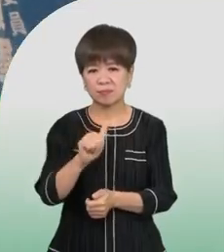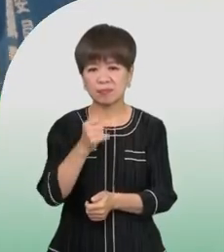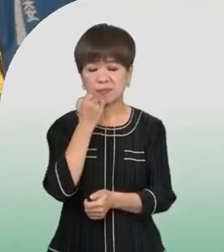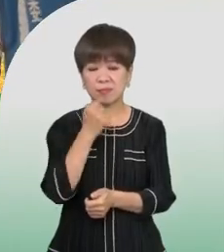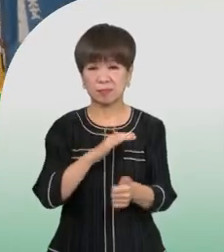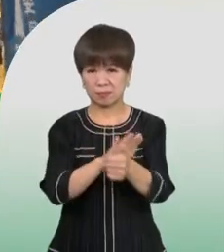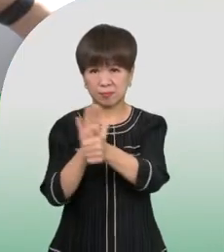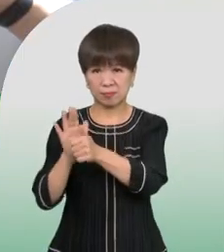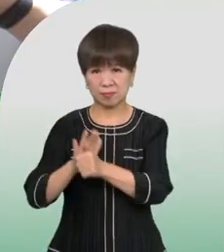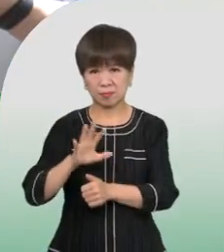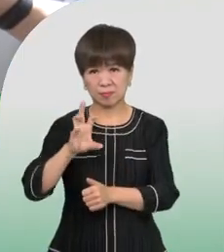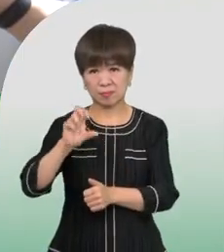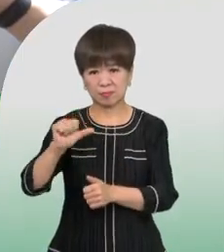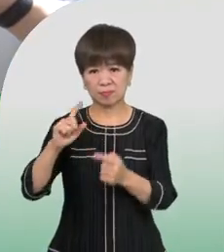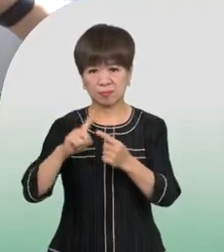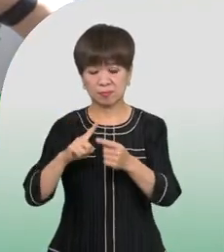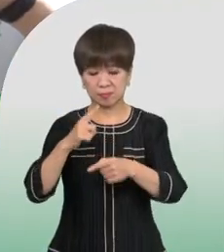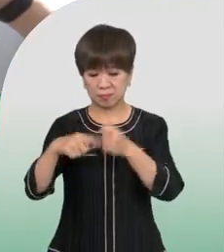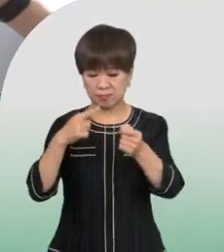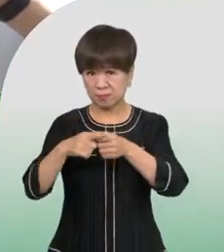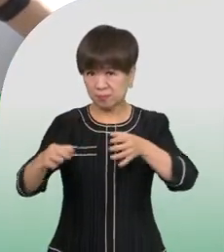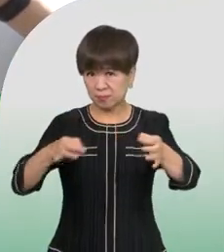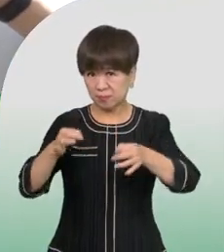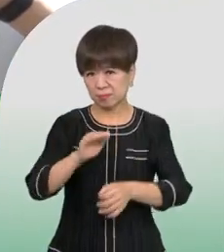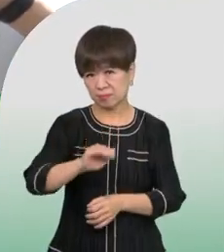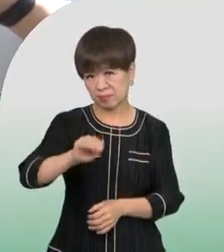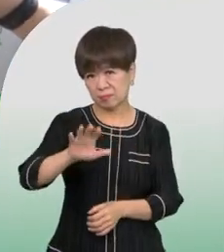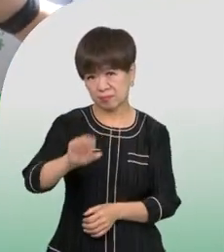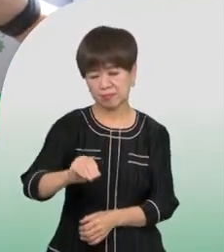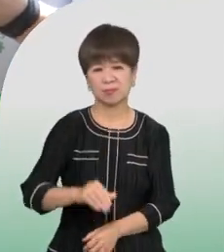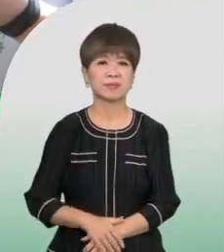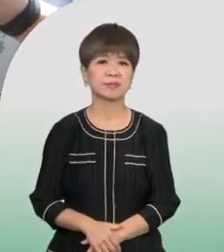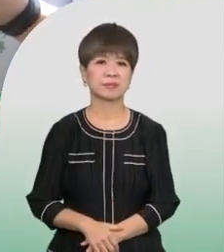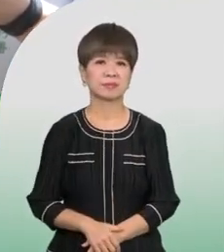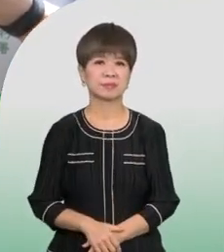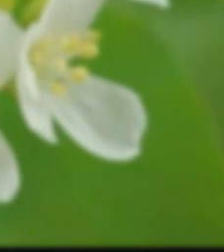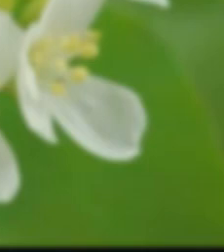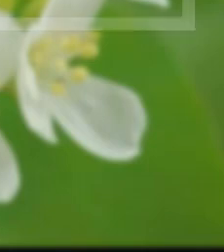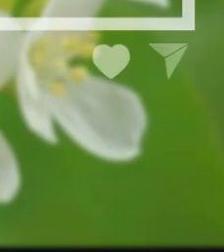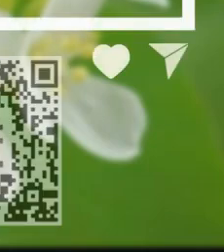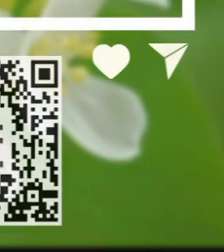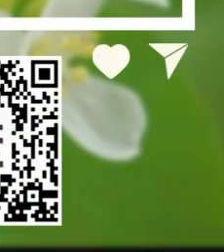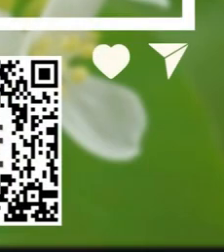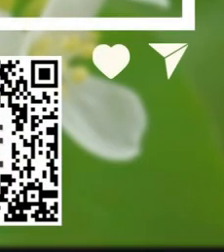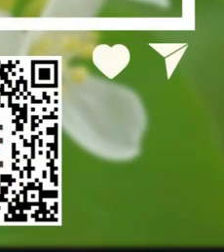85户，当然也给经济产出有9000万元。客家新闻总制面没有立波头。